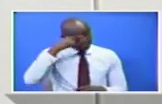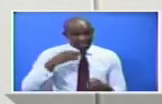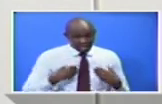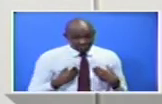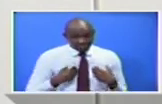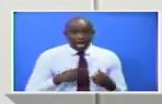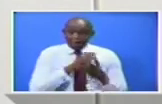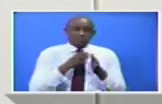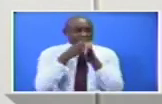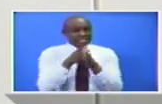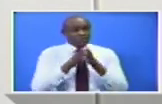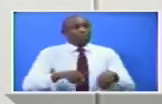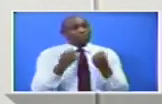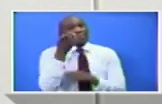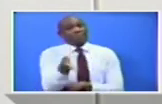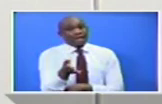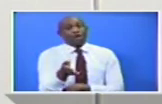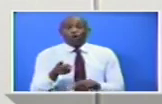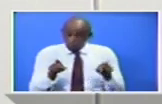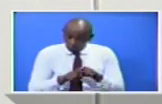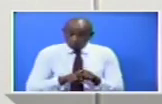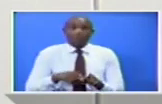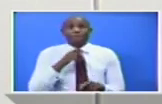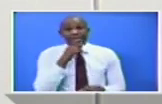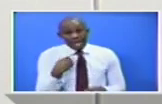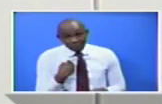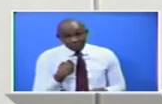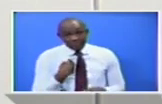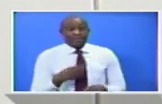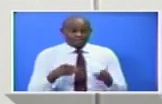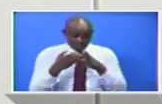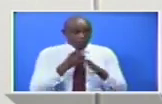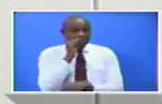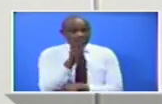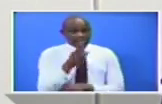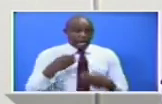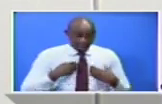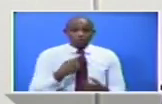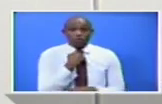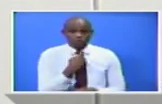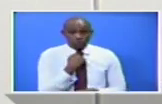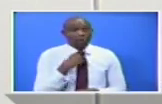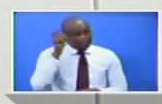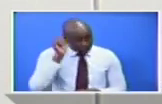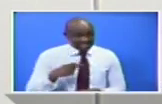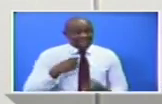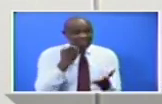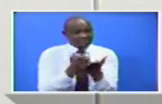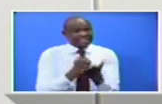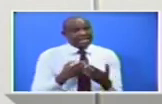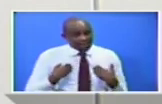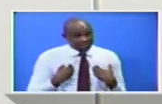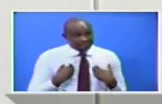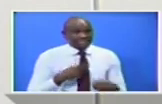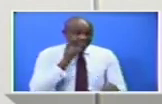sexual harassment, tunaangalia pia upande wa mwanaume, kwa sababu kabla uface ile disciplinary committee ya kotu, lazima tukue na evidence. Kwa sababu